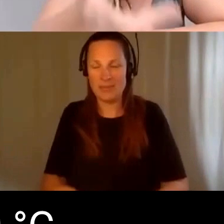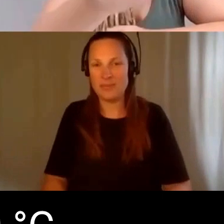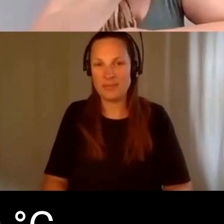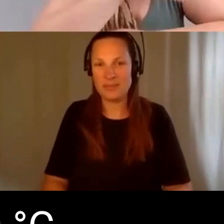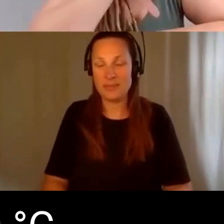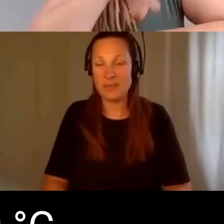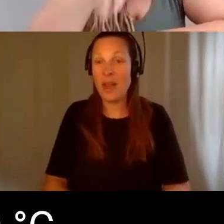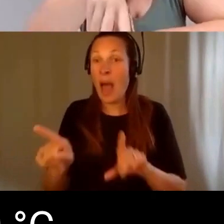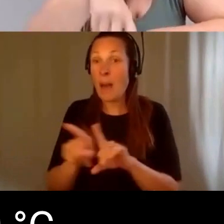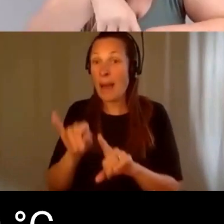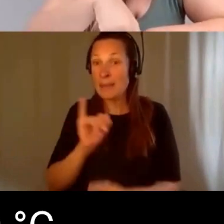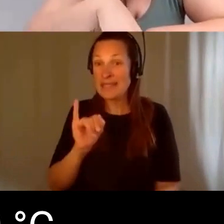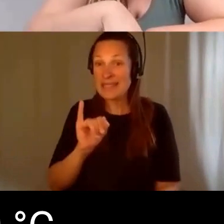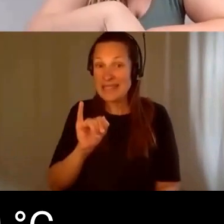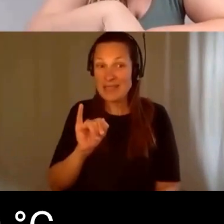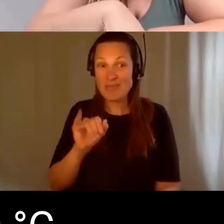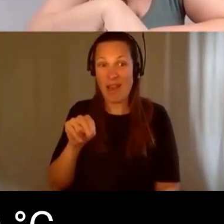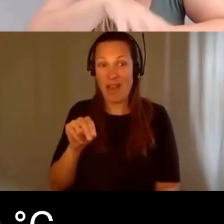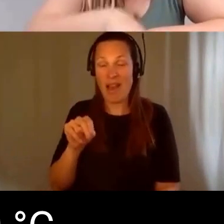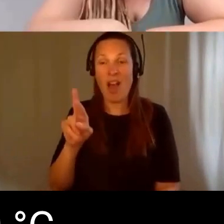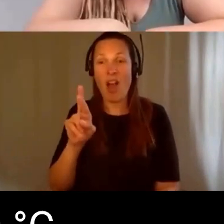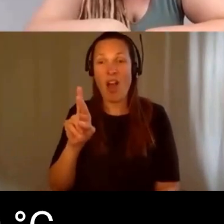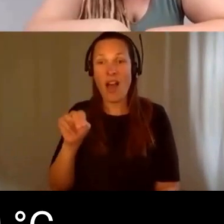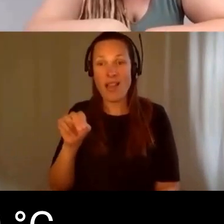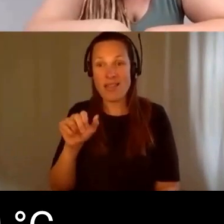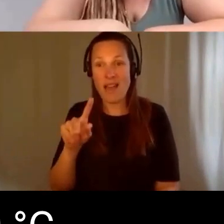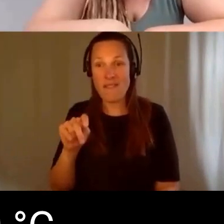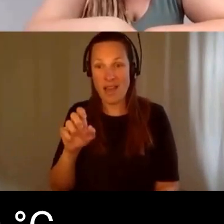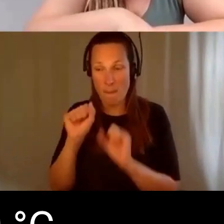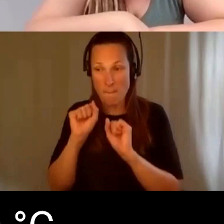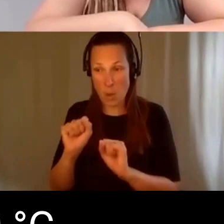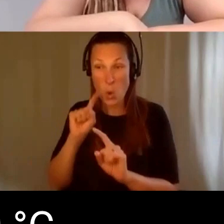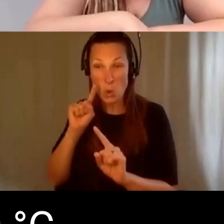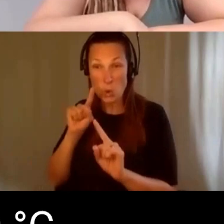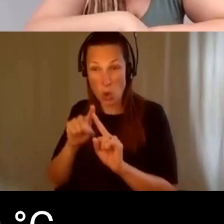Même s'ils peuvent tolérer jusqu'à moins 10 degrés Celsius,